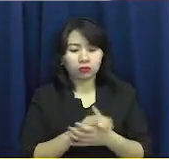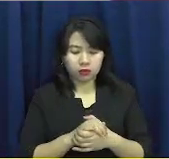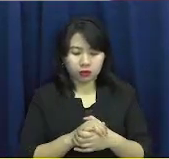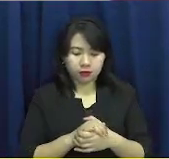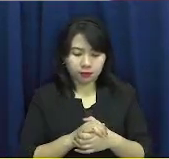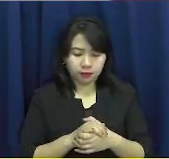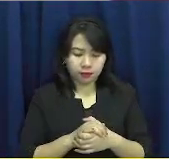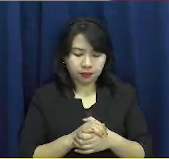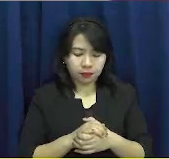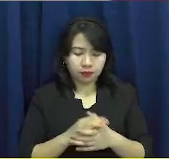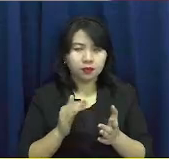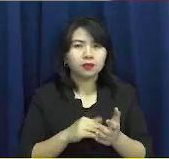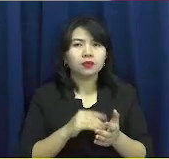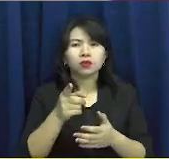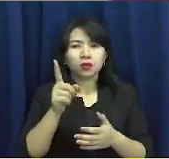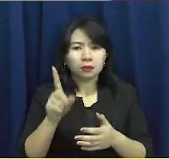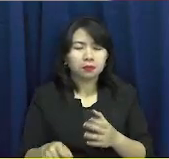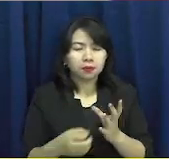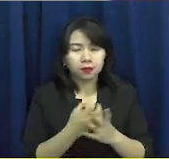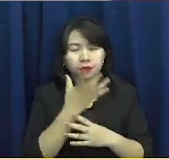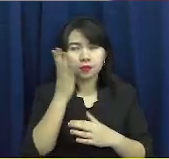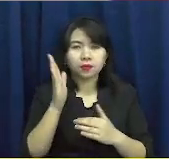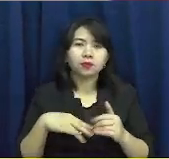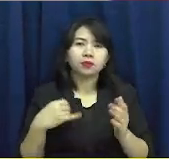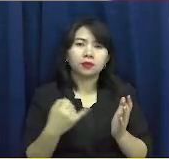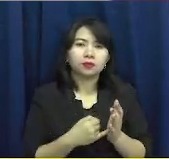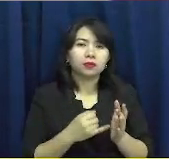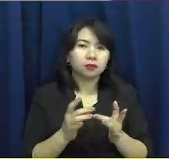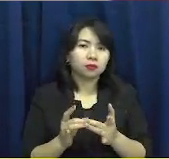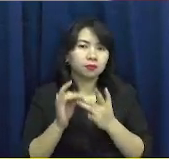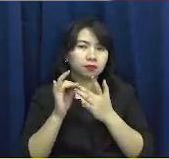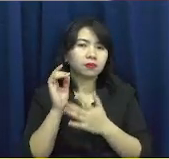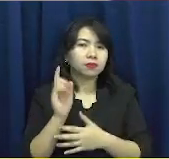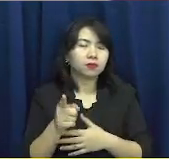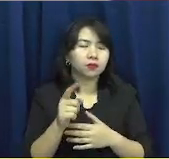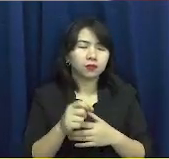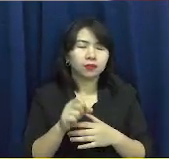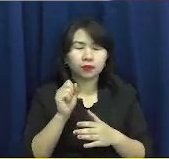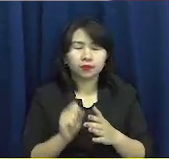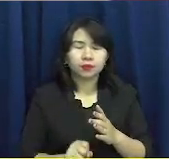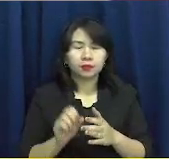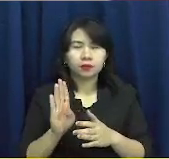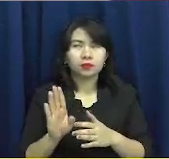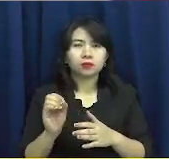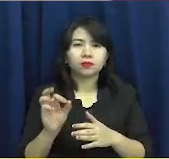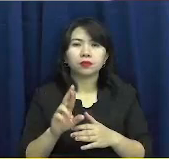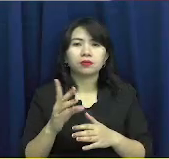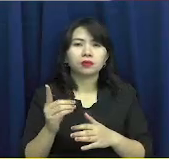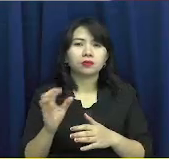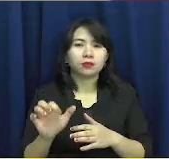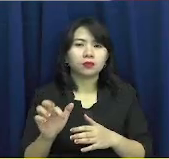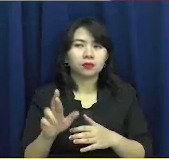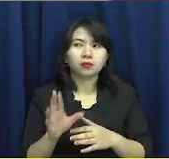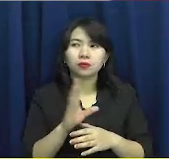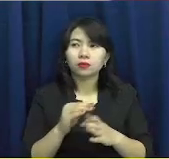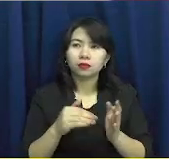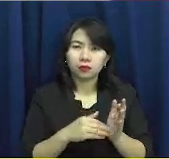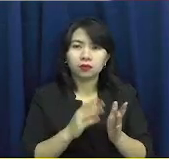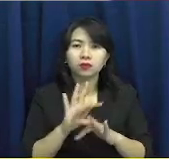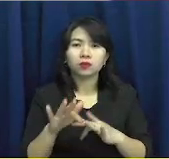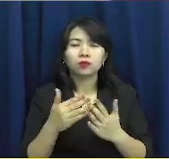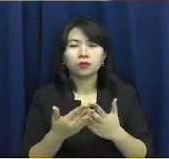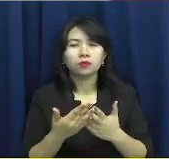No? You grow on this, brethren. Lalo South Border family, makinig kayo na maingi. And also sa ibang area families. About families,